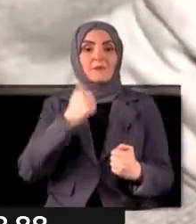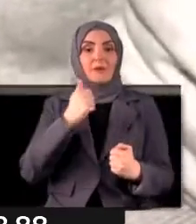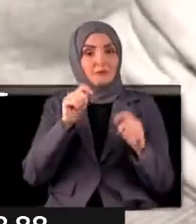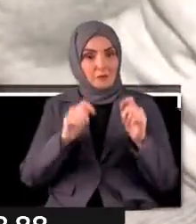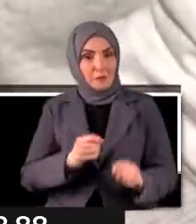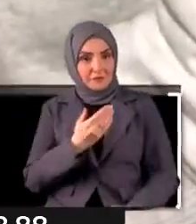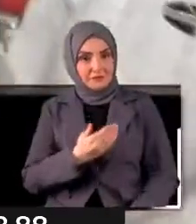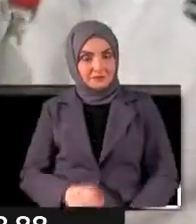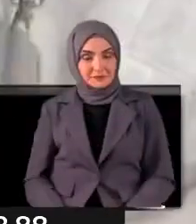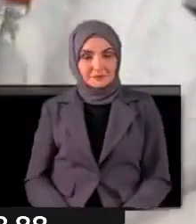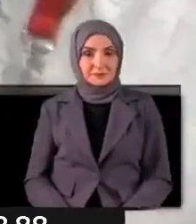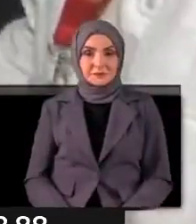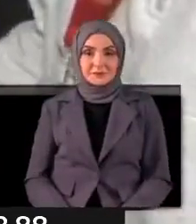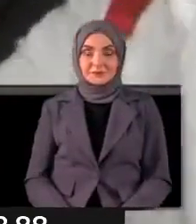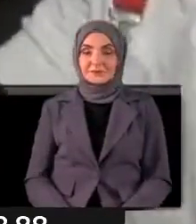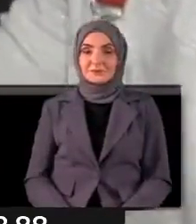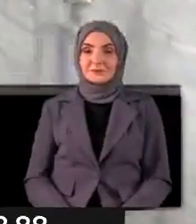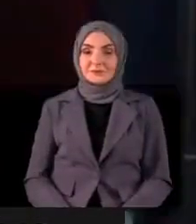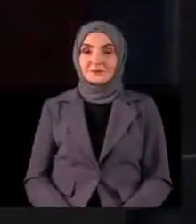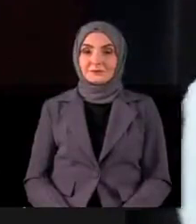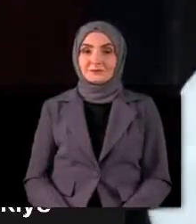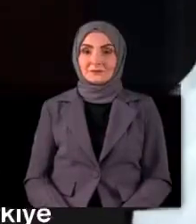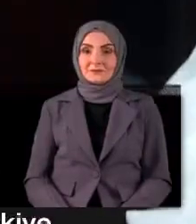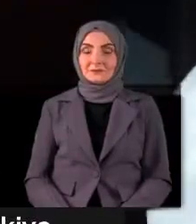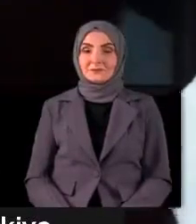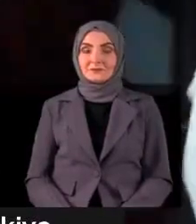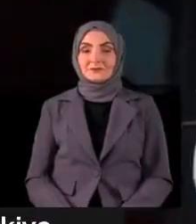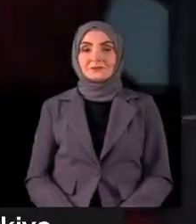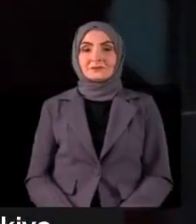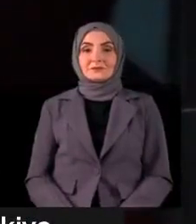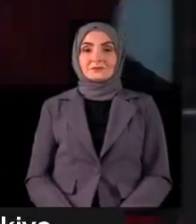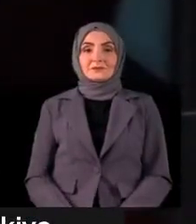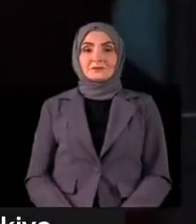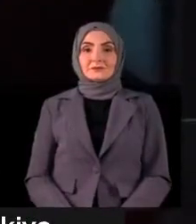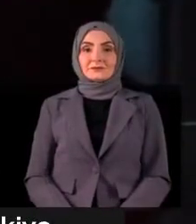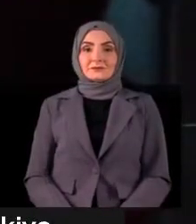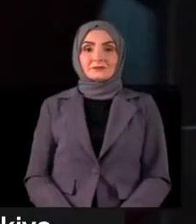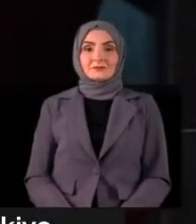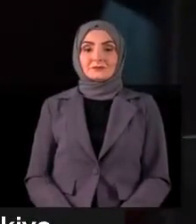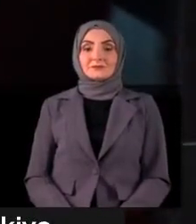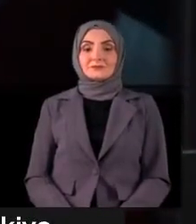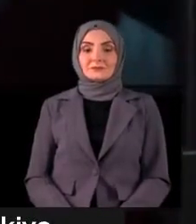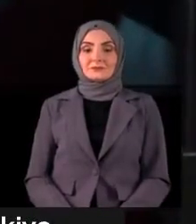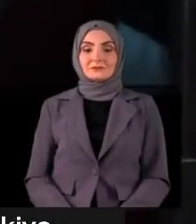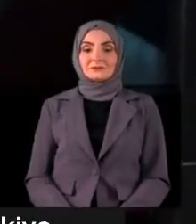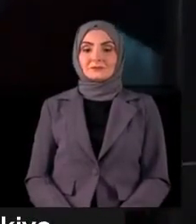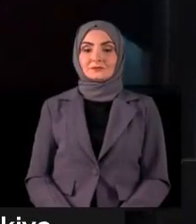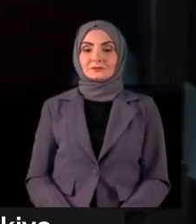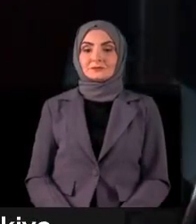şey geçecek, tamam. Helikopter ambulans hazır. Biraz stabilize olsun. Hızlı bir şekilde